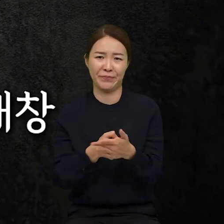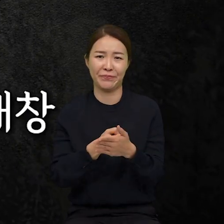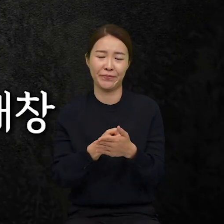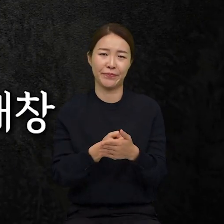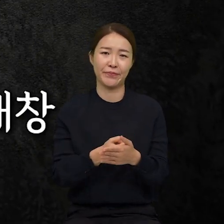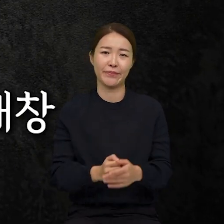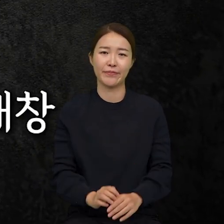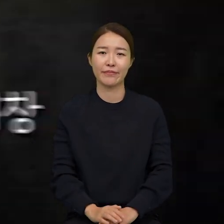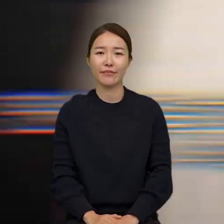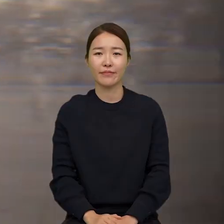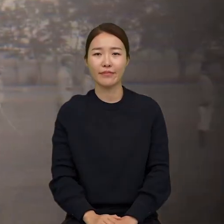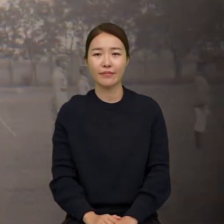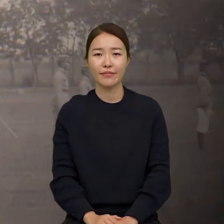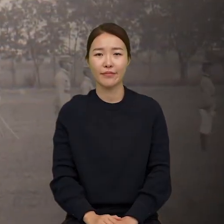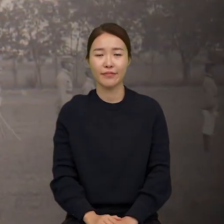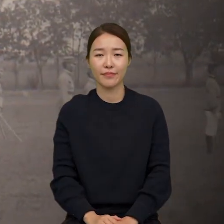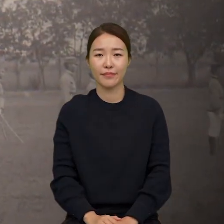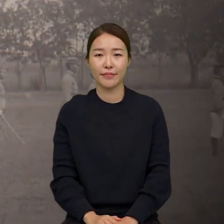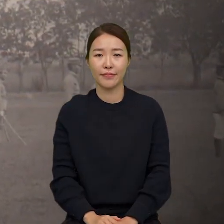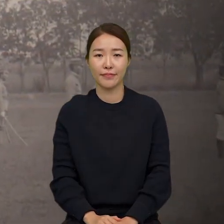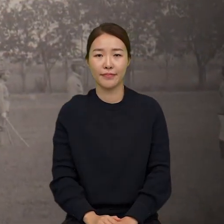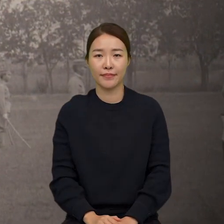내린다.